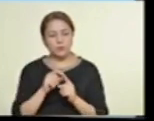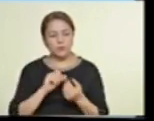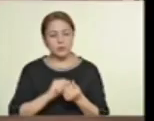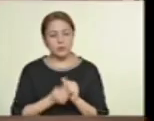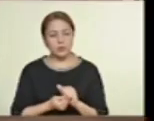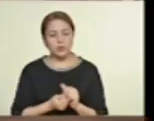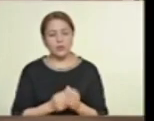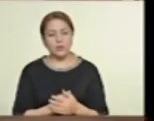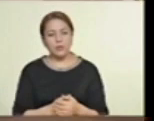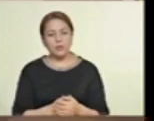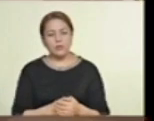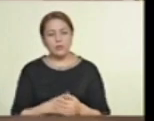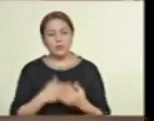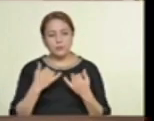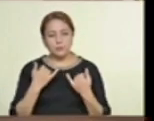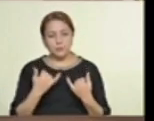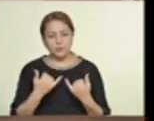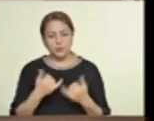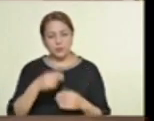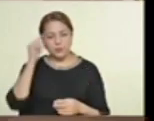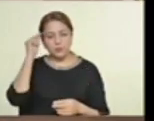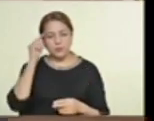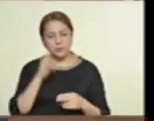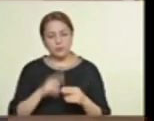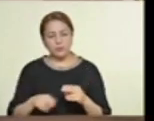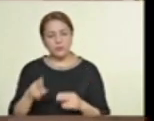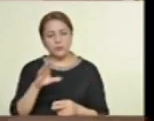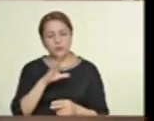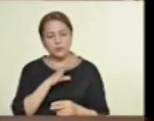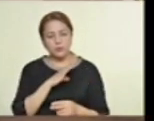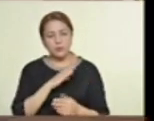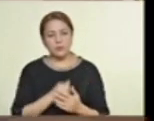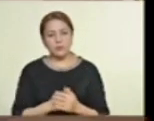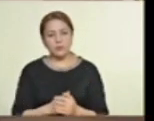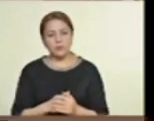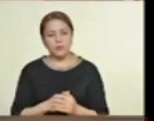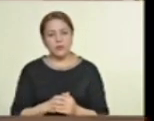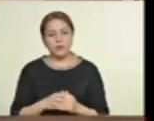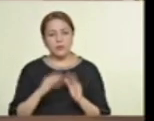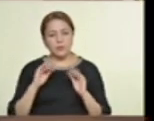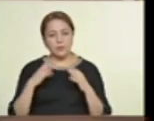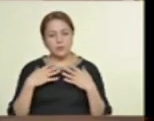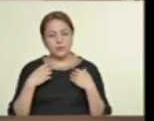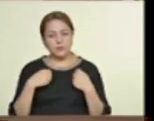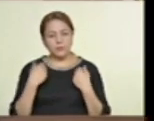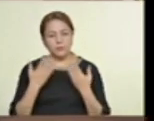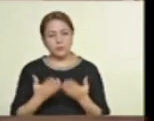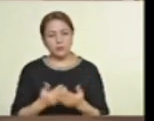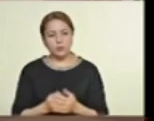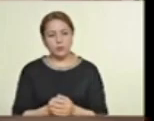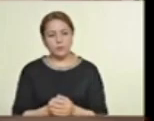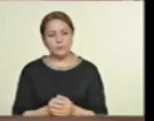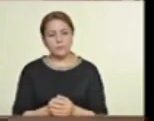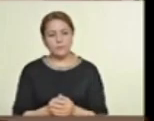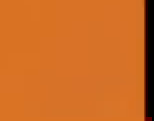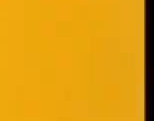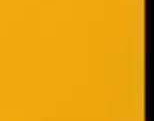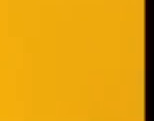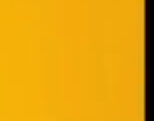oling. Shu bilan aziz o'quvchilar, bugungi darsimiz o'z nihoyasiga yetdi. Xayr, salomat bo'ling.